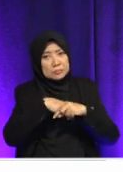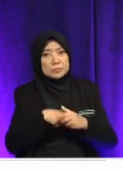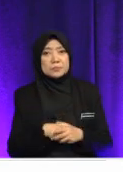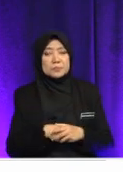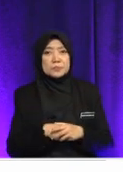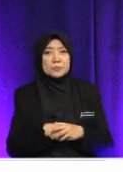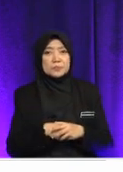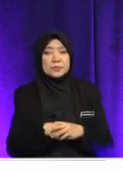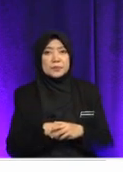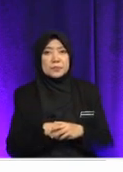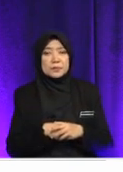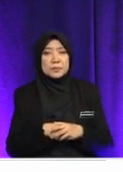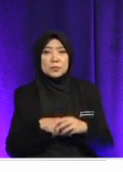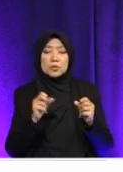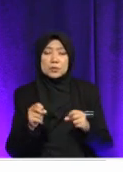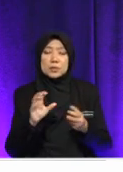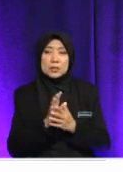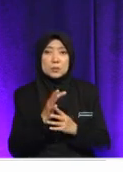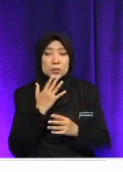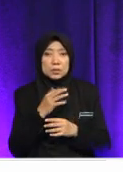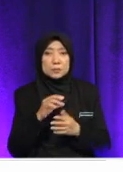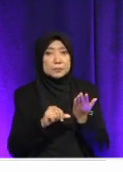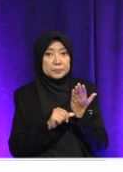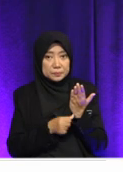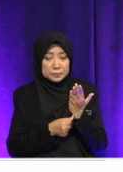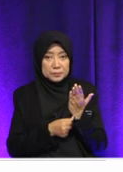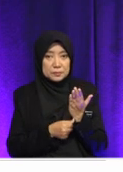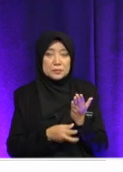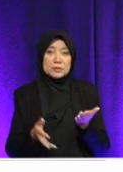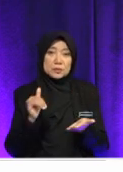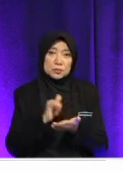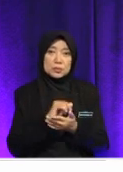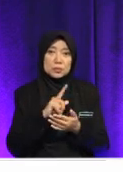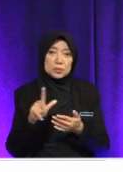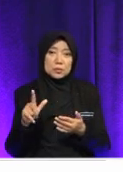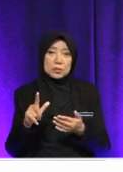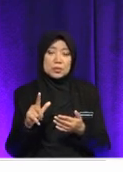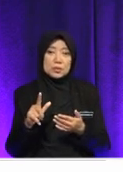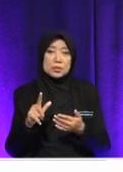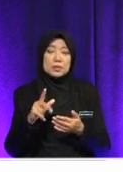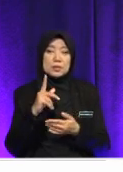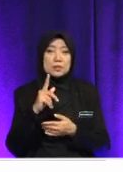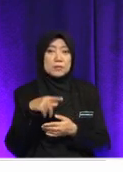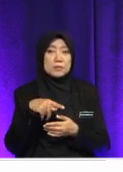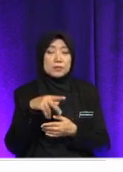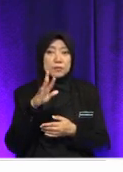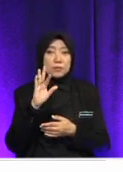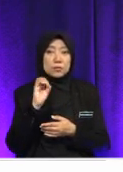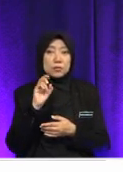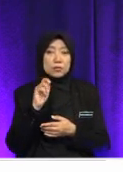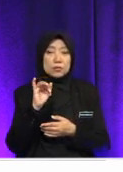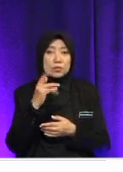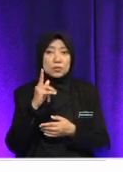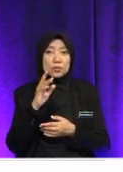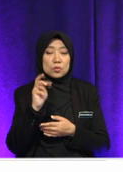kembali ke inilah sebenarnya Caca foto Chrome Oke selain